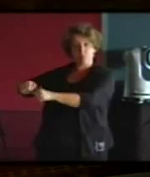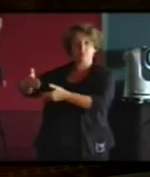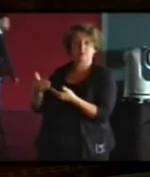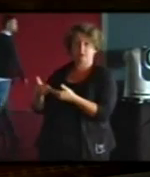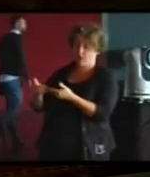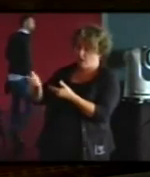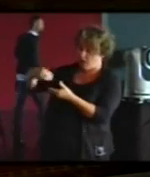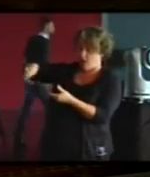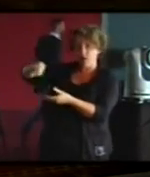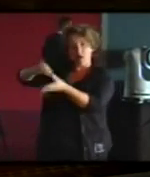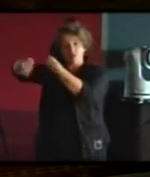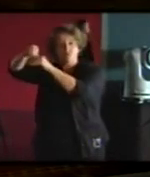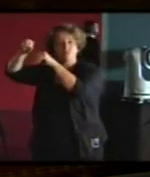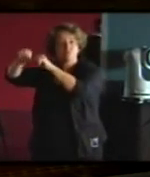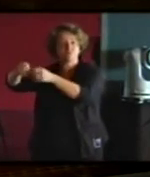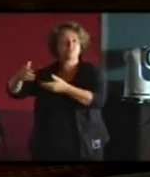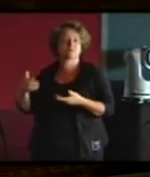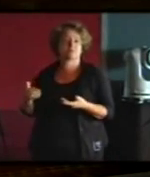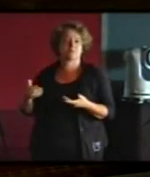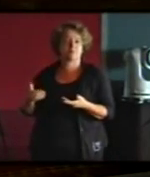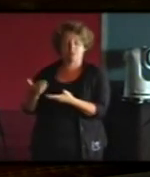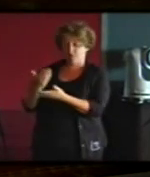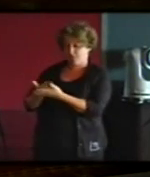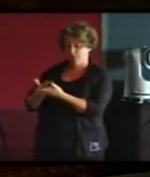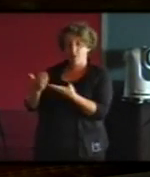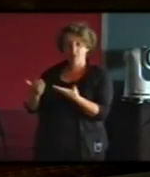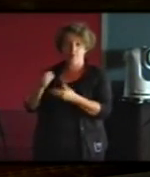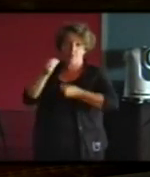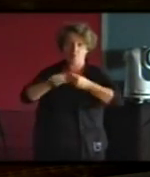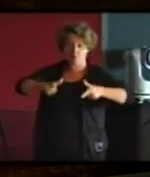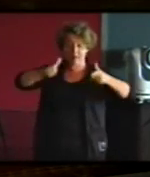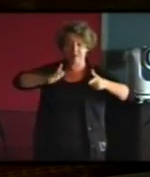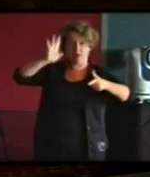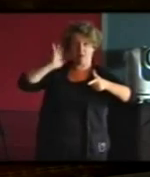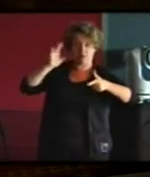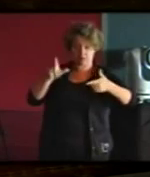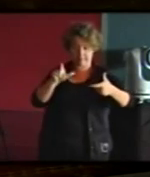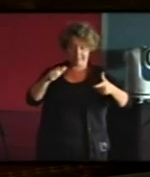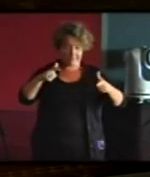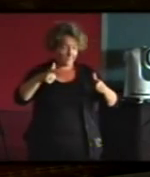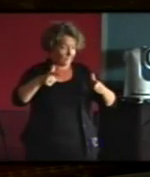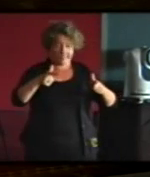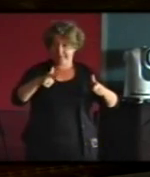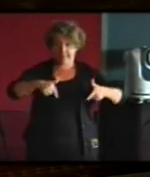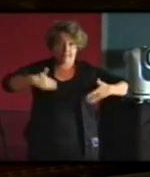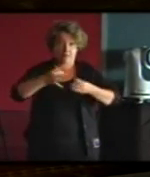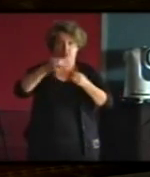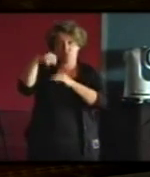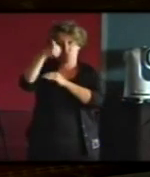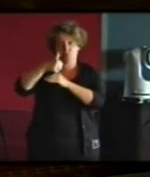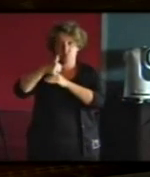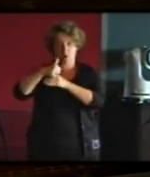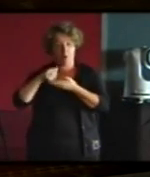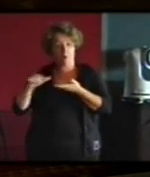dessus, qu'on le... Où il est, on ne sait pas par quel bout le prendre, autrement que par le bulldozer. Je pense